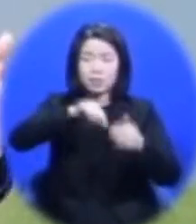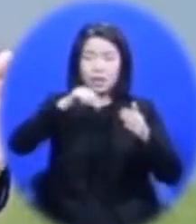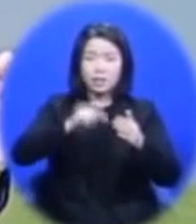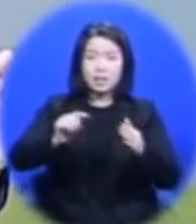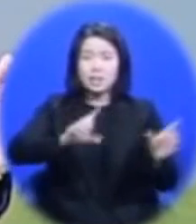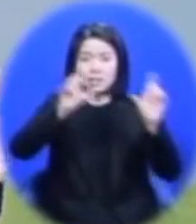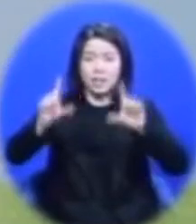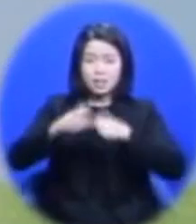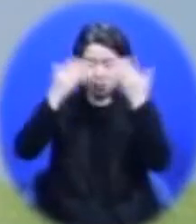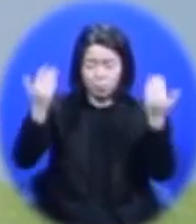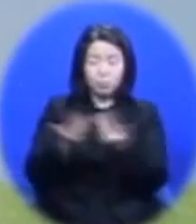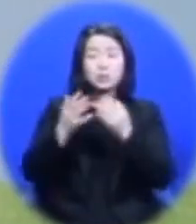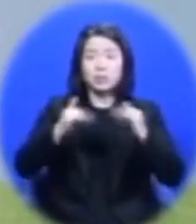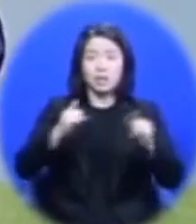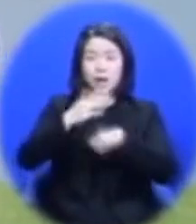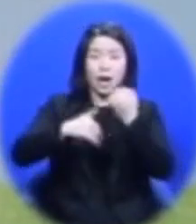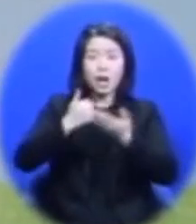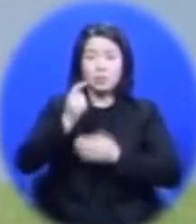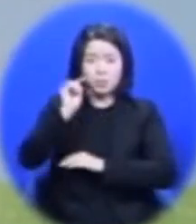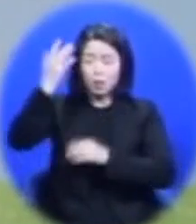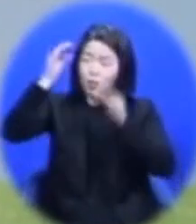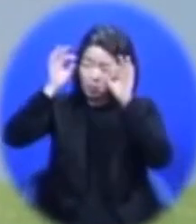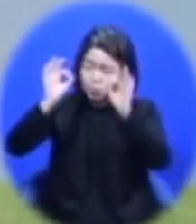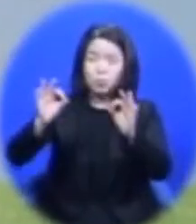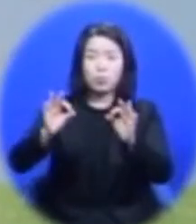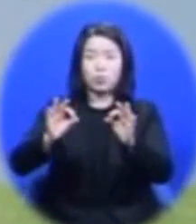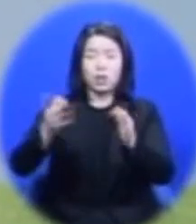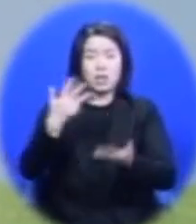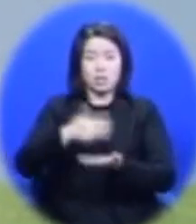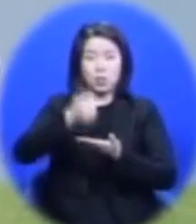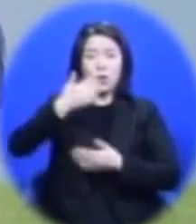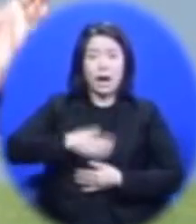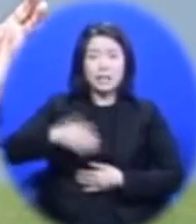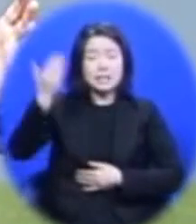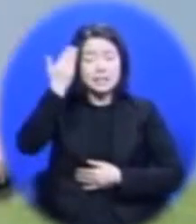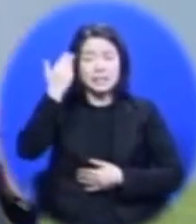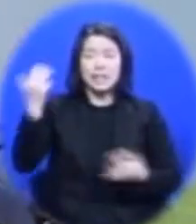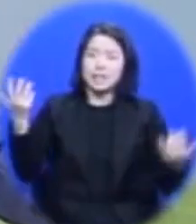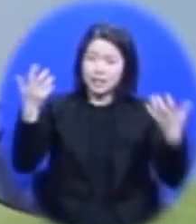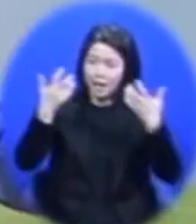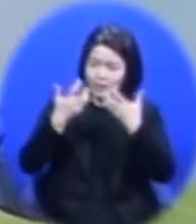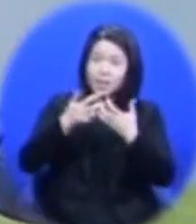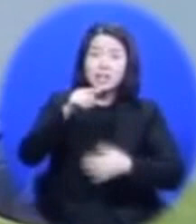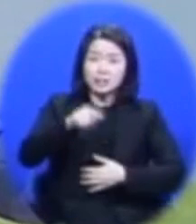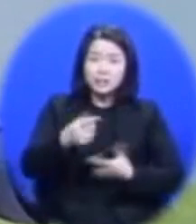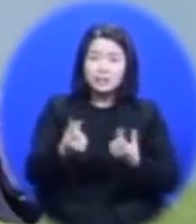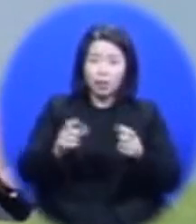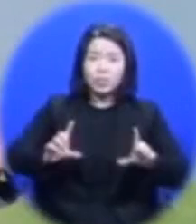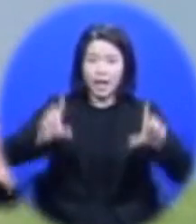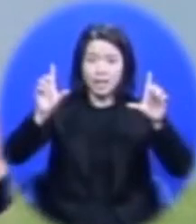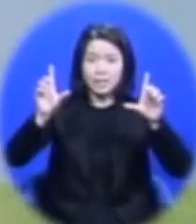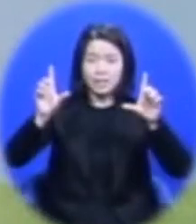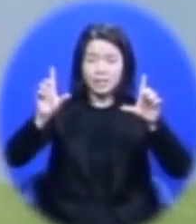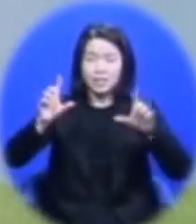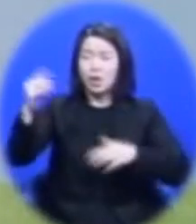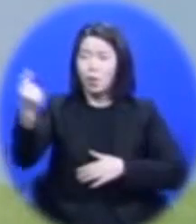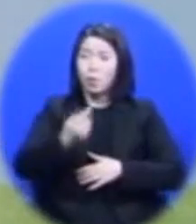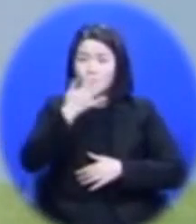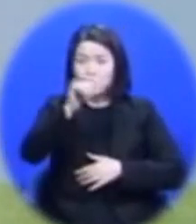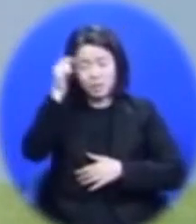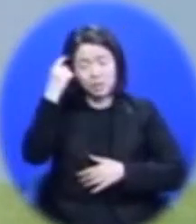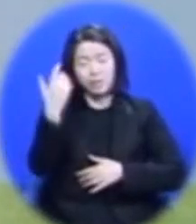모든 사람들이 정말 하나님의 영광을 보고 여호와를 아는 지식이 가득한 이런 날이 여러분